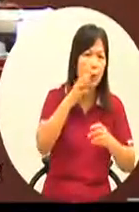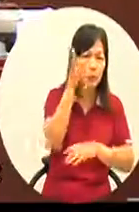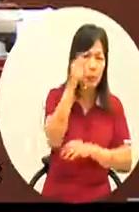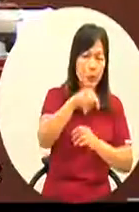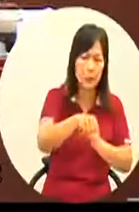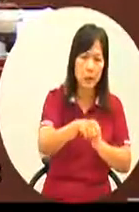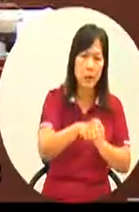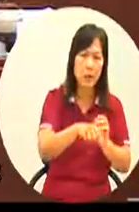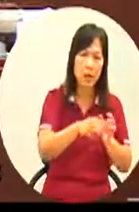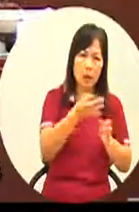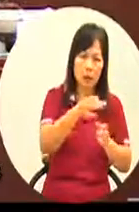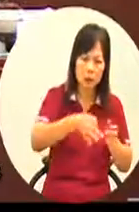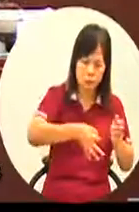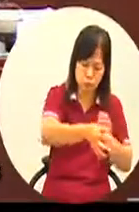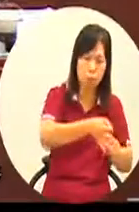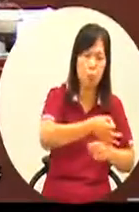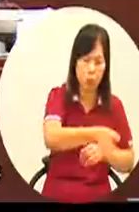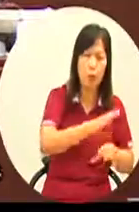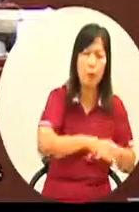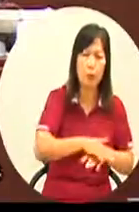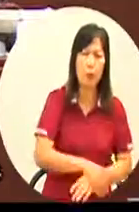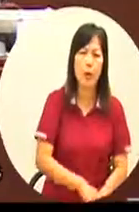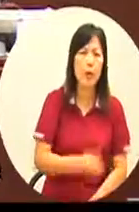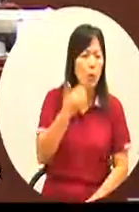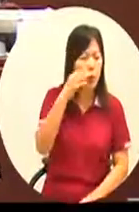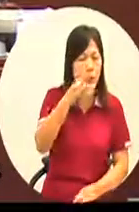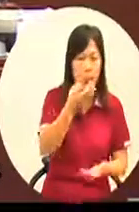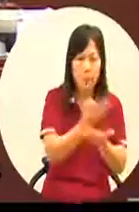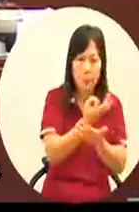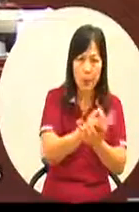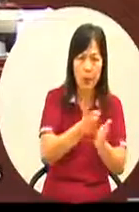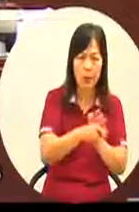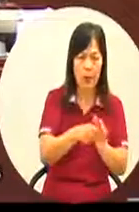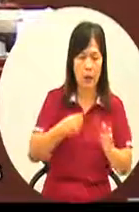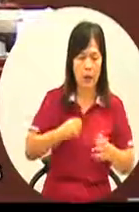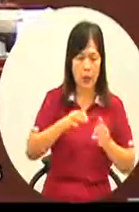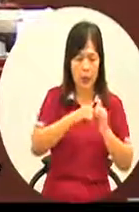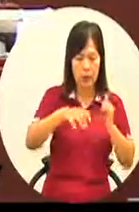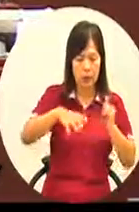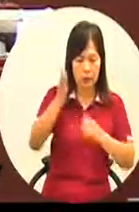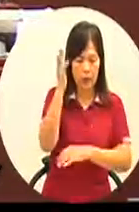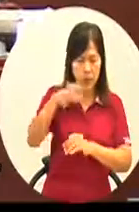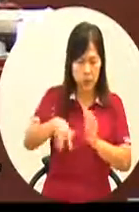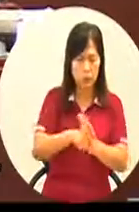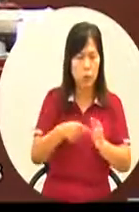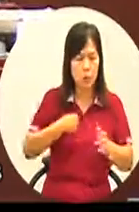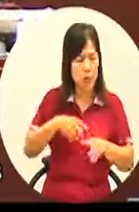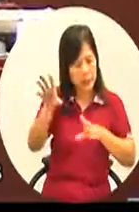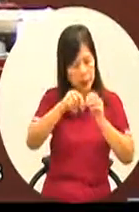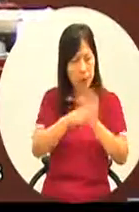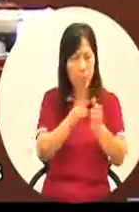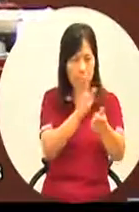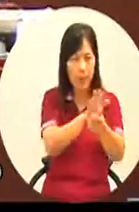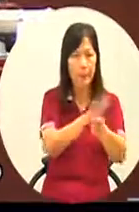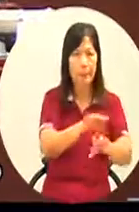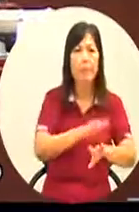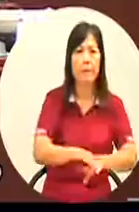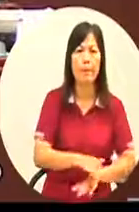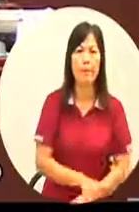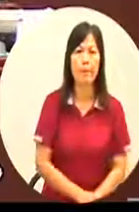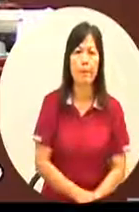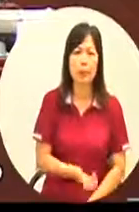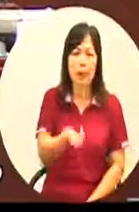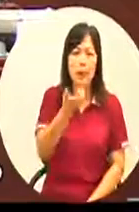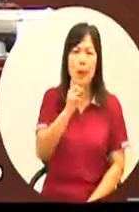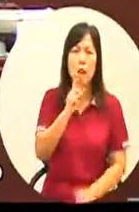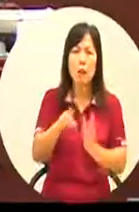做这个费用的指引，啊，若是无够，啊，咱民政局接咱的来，阮局里的一个资源来斗相共这件。哦，啊，头先议员嘛咧